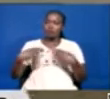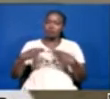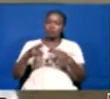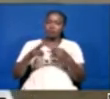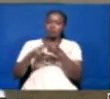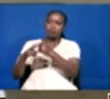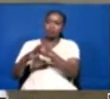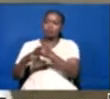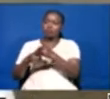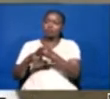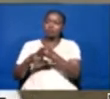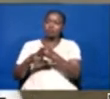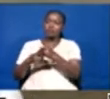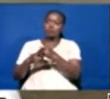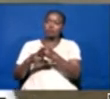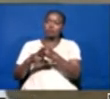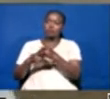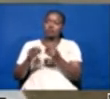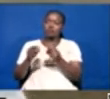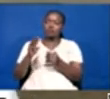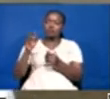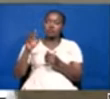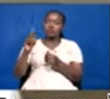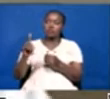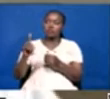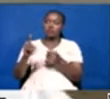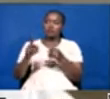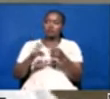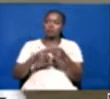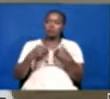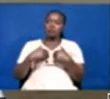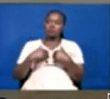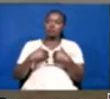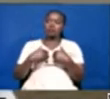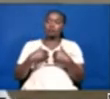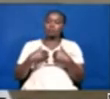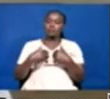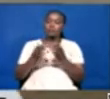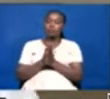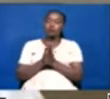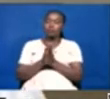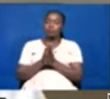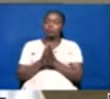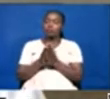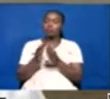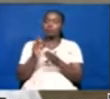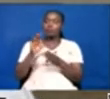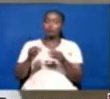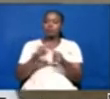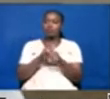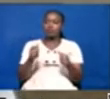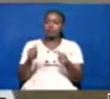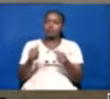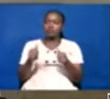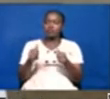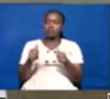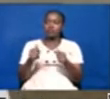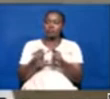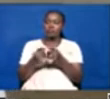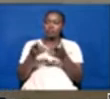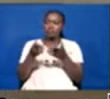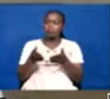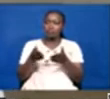57,077 na lina wodi saba. Kuanzia jana kura zimepigwa vizuri mpaka leo zikiendelea kuhesabiwa, na hapa katika